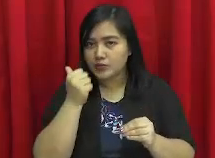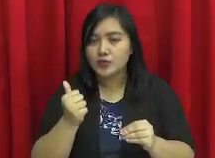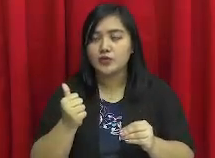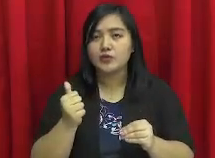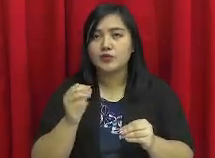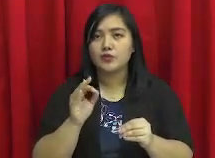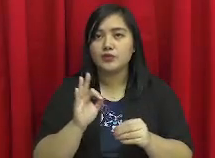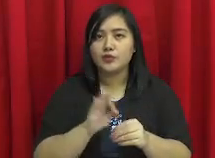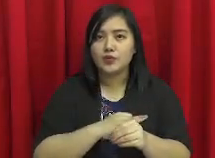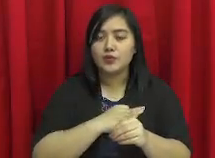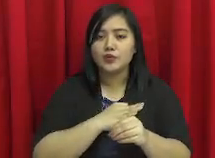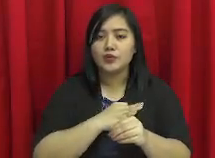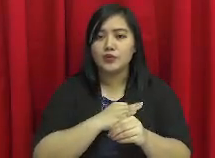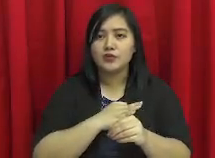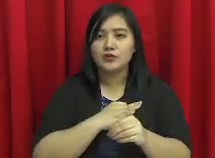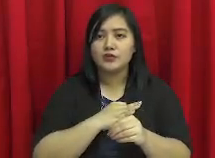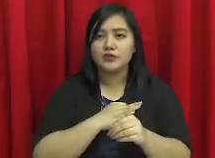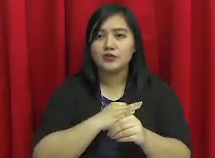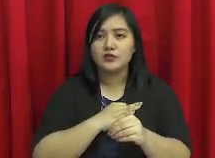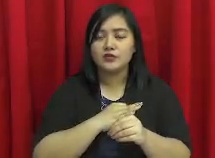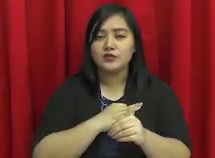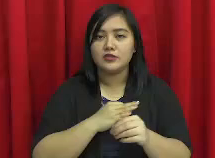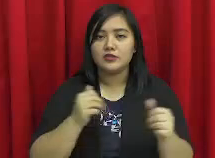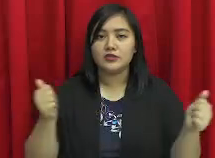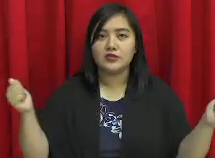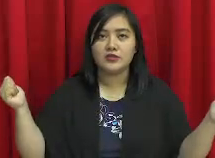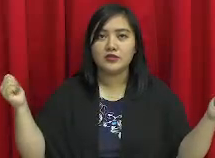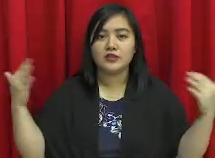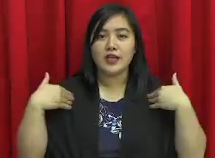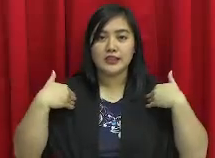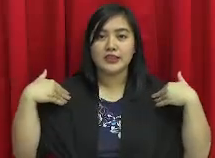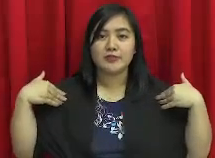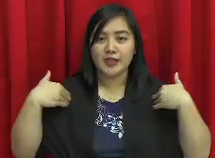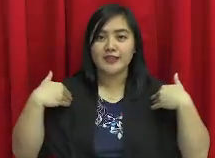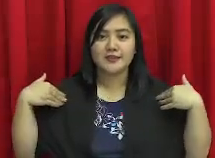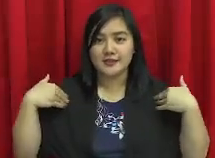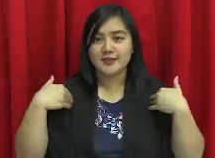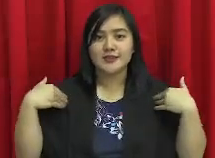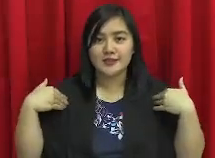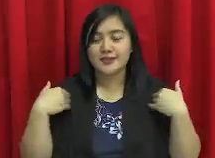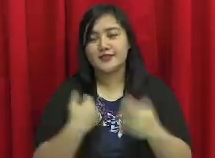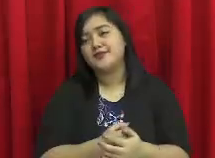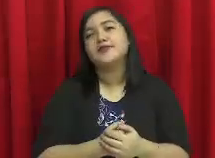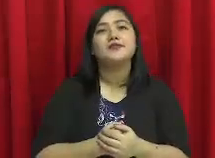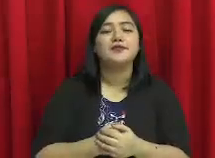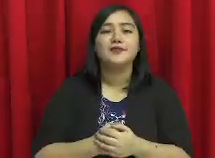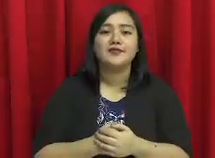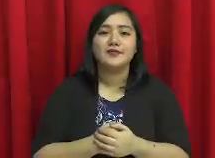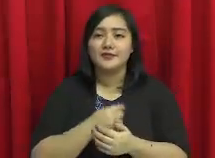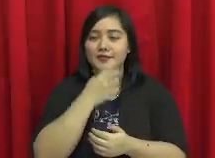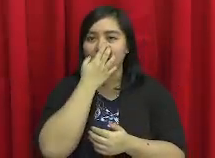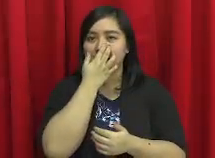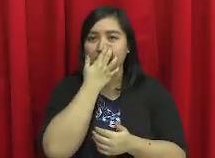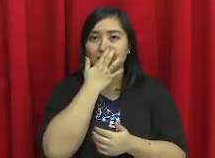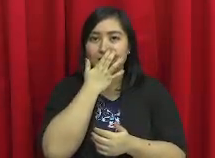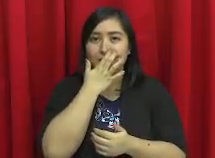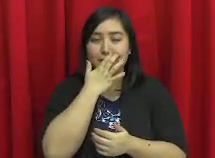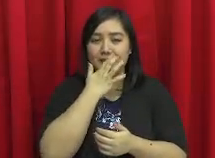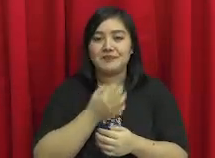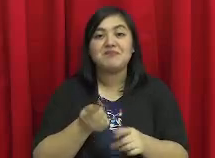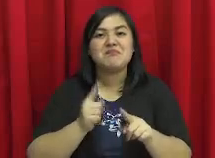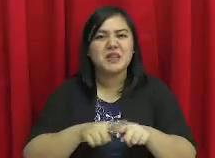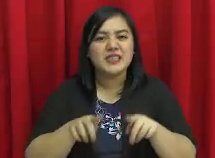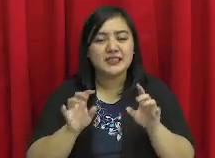time, yung serpent. Mm. Akalain niyo po yan, mga kapatid, isa sa mga pinakamagandang nalikha. But